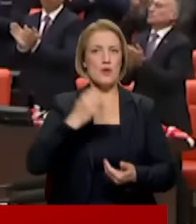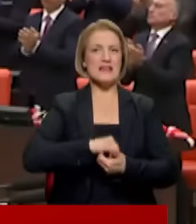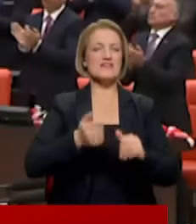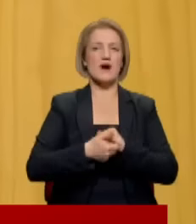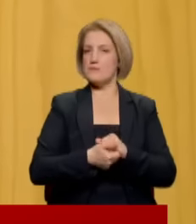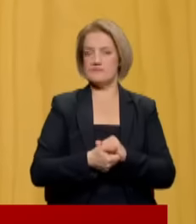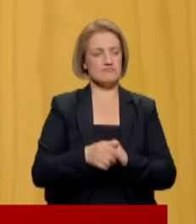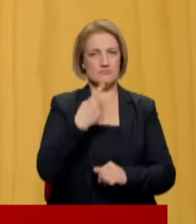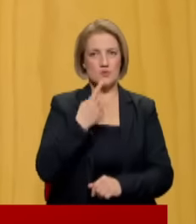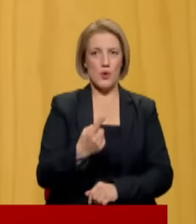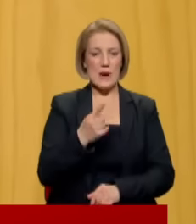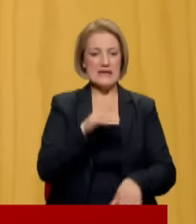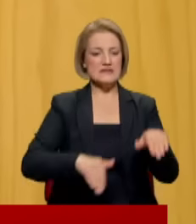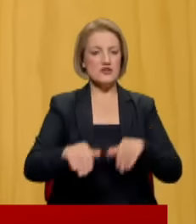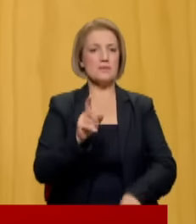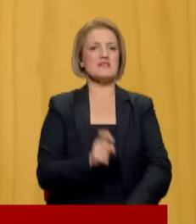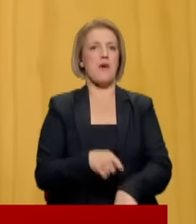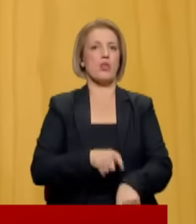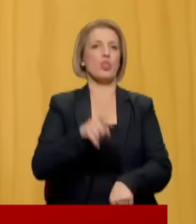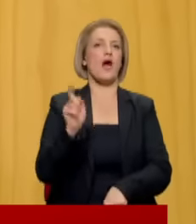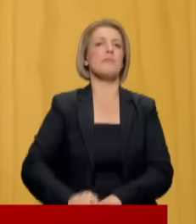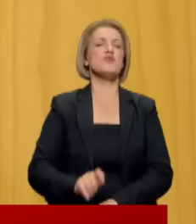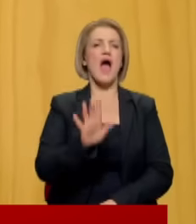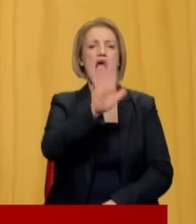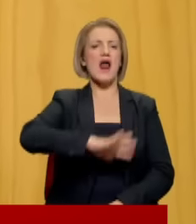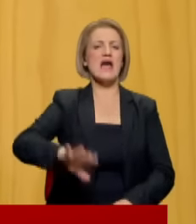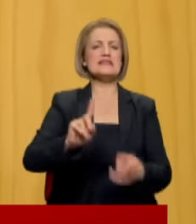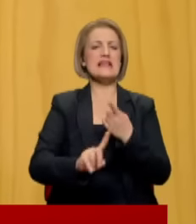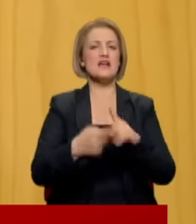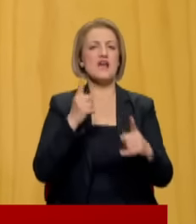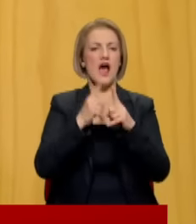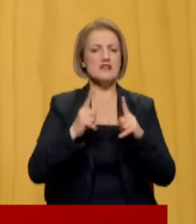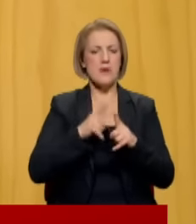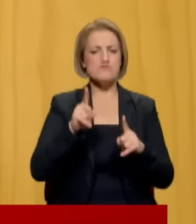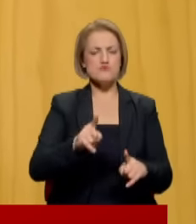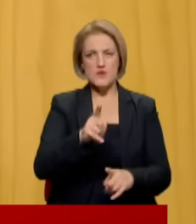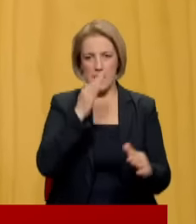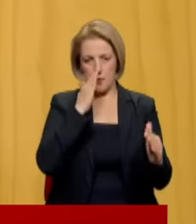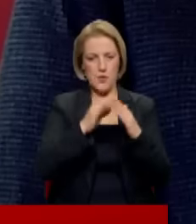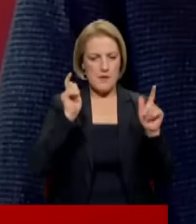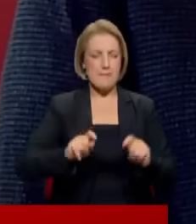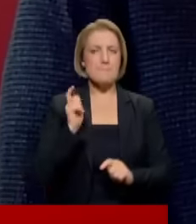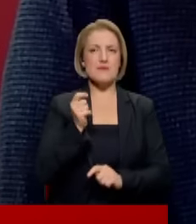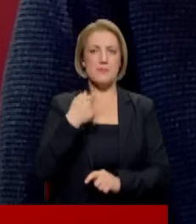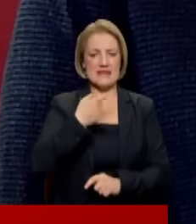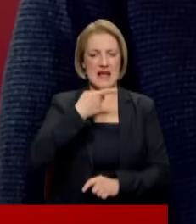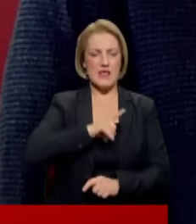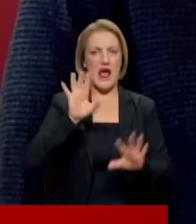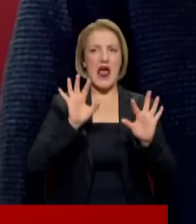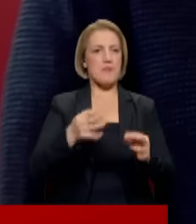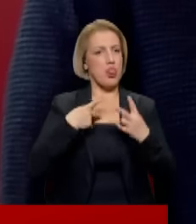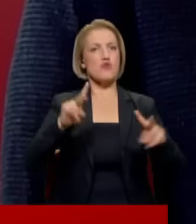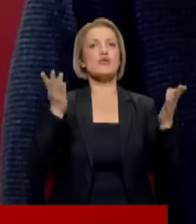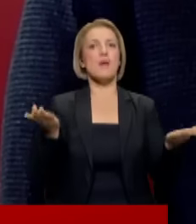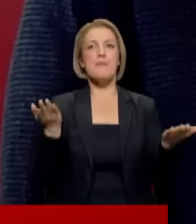kapıyı kapatıyor seçimler zamanında yapılacaktır ve herkes siyasi hesabını buna muvafık yapmak durumundadır biz adayımızı hemen ilan